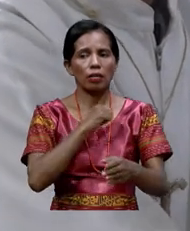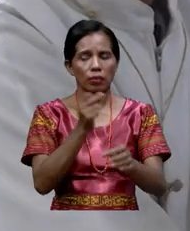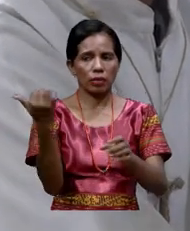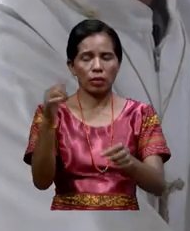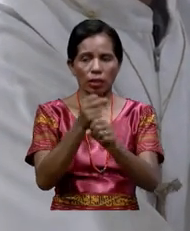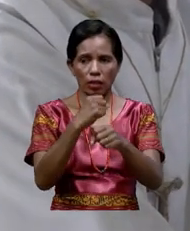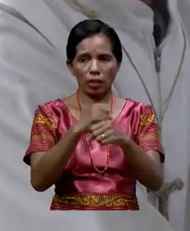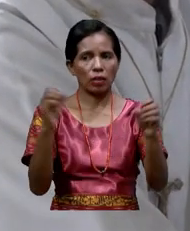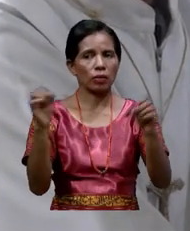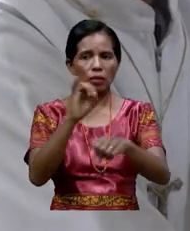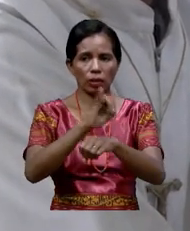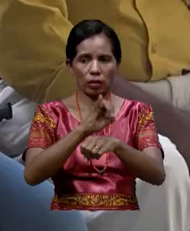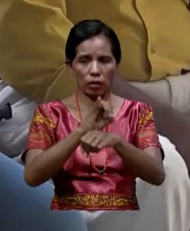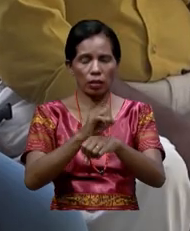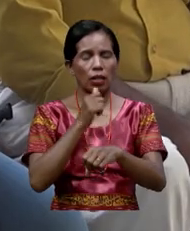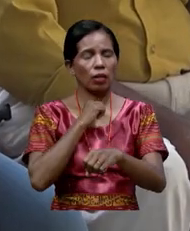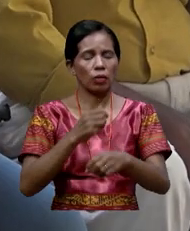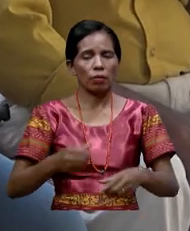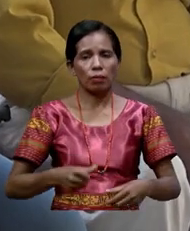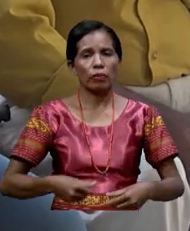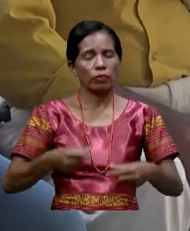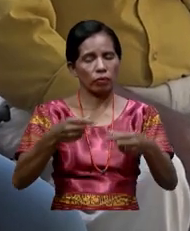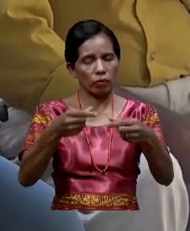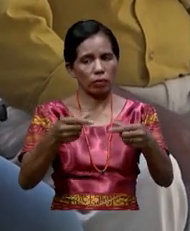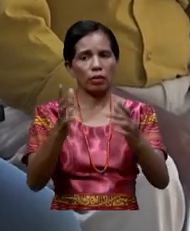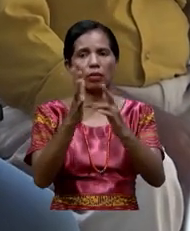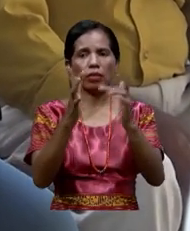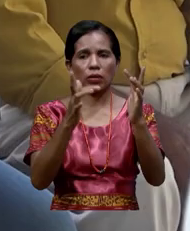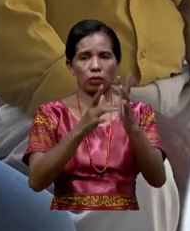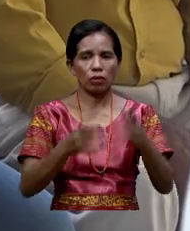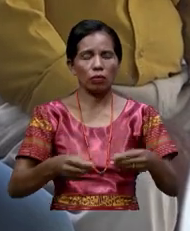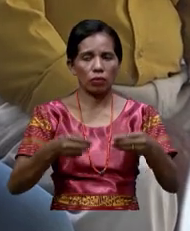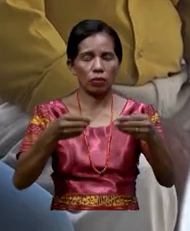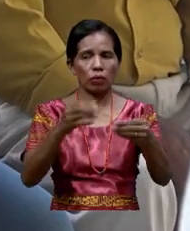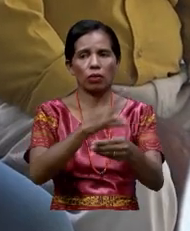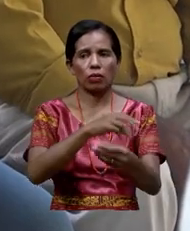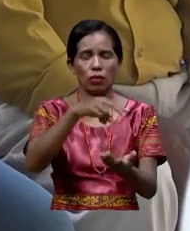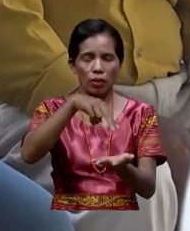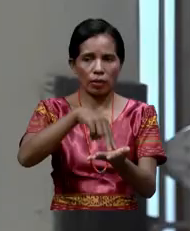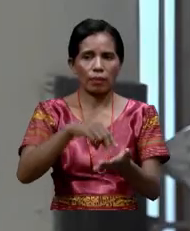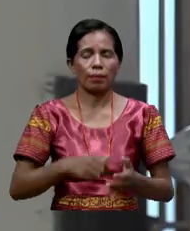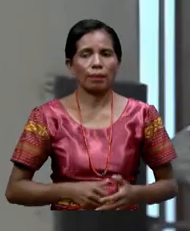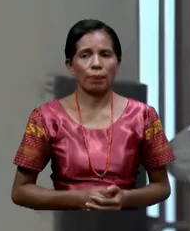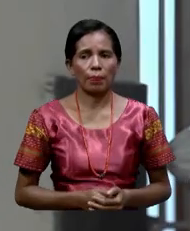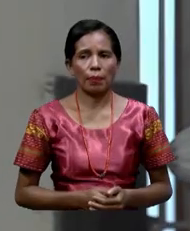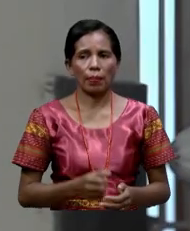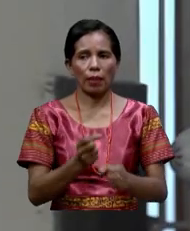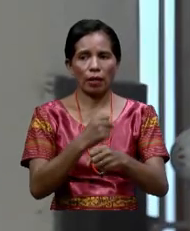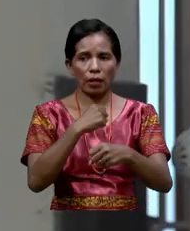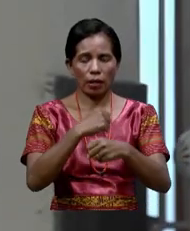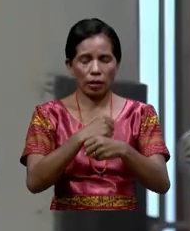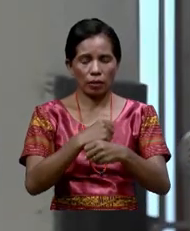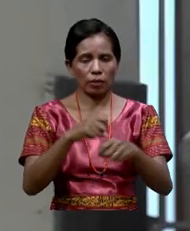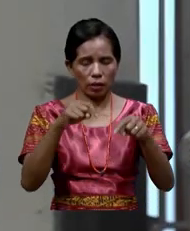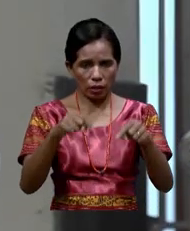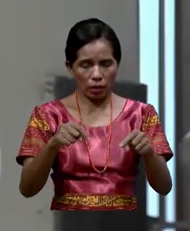Laos Igreja, no Papa Macfo, Maibe Jesus Cristo Macfo no Hari. Halo idane, kodi atoinha.